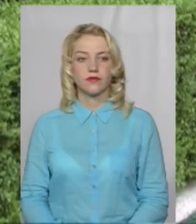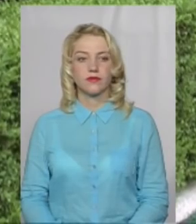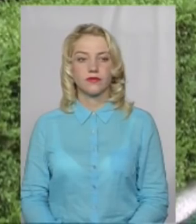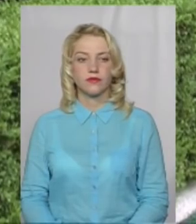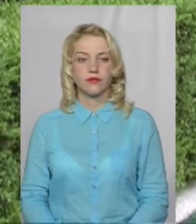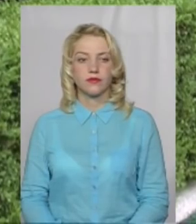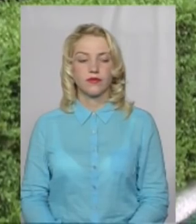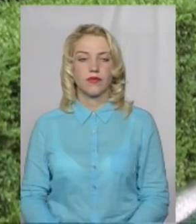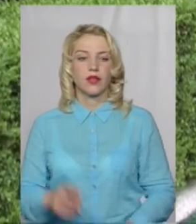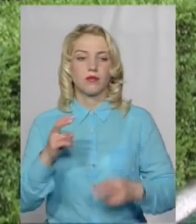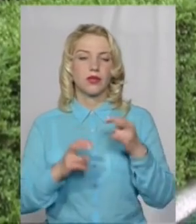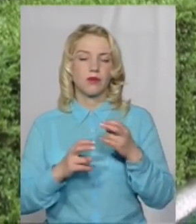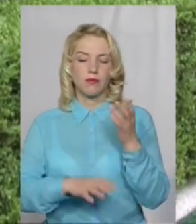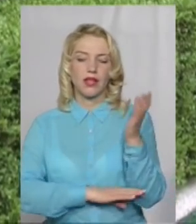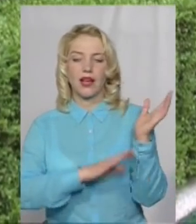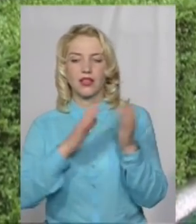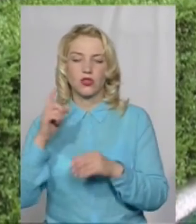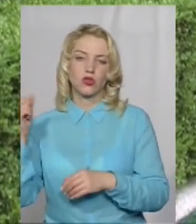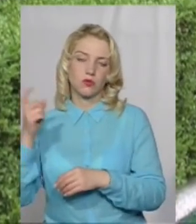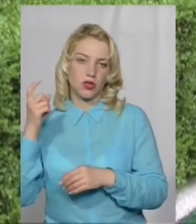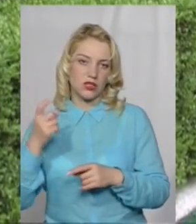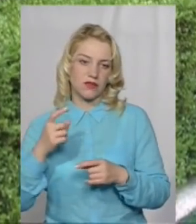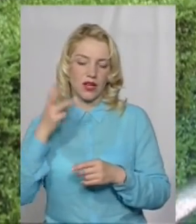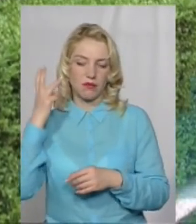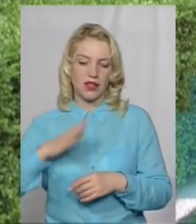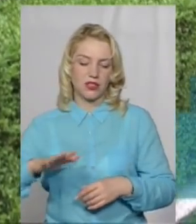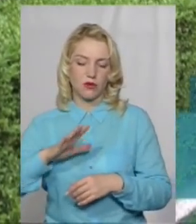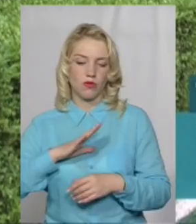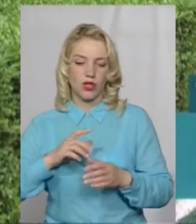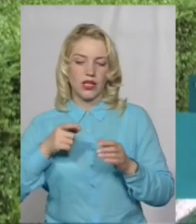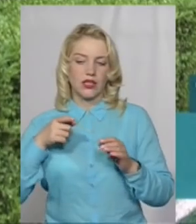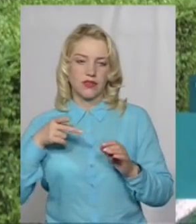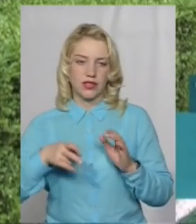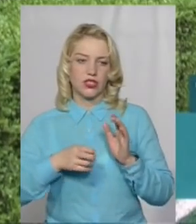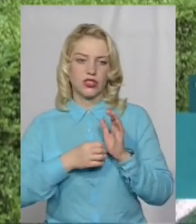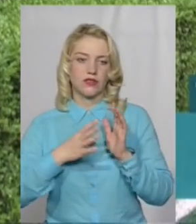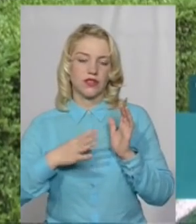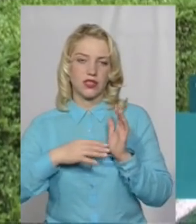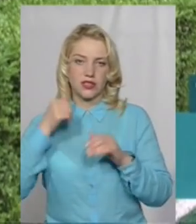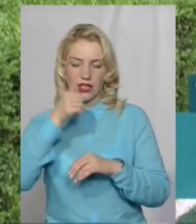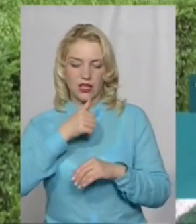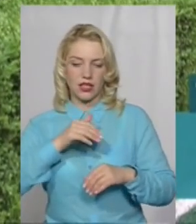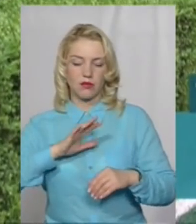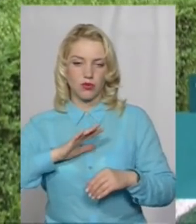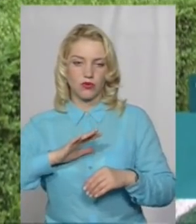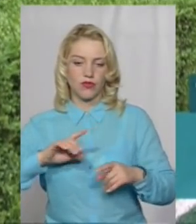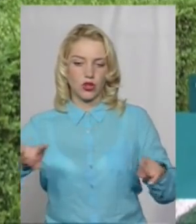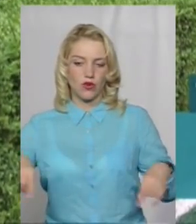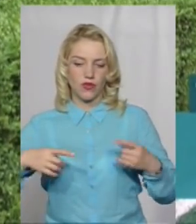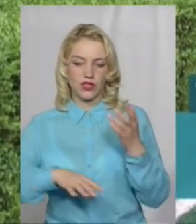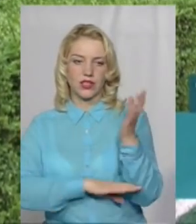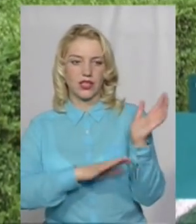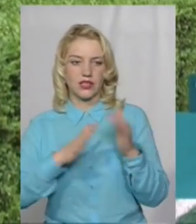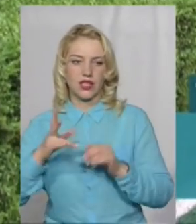Підприємствами лісового господарства Хмельниччини було заплановано на 2019 рік відновити лісів на